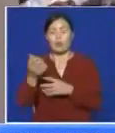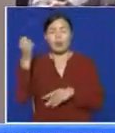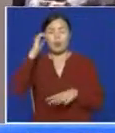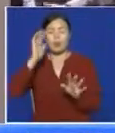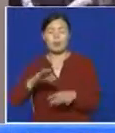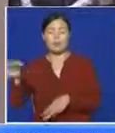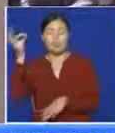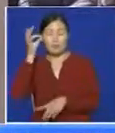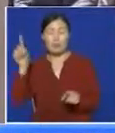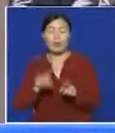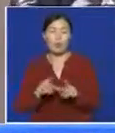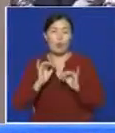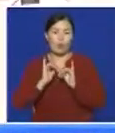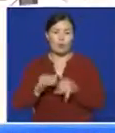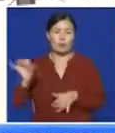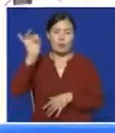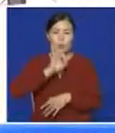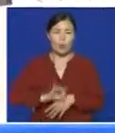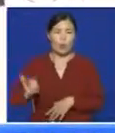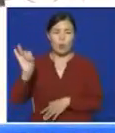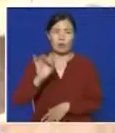прошлое, а также уважать историю.